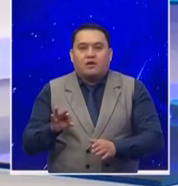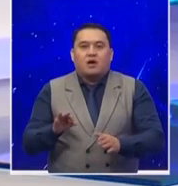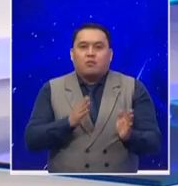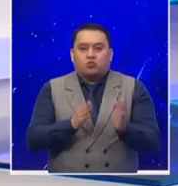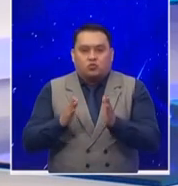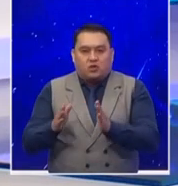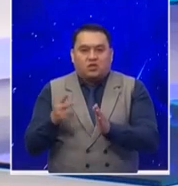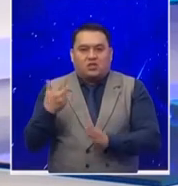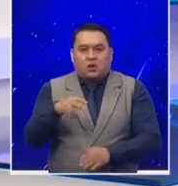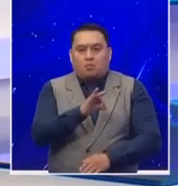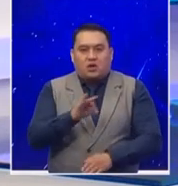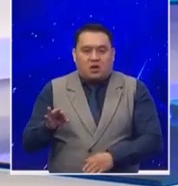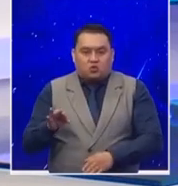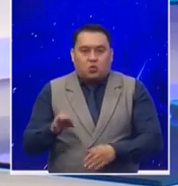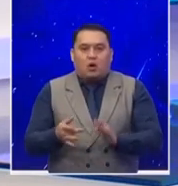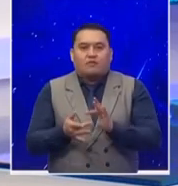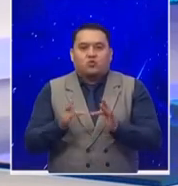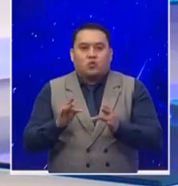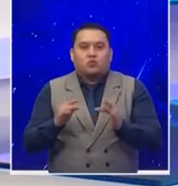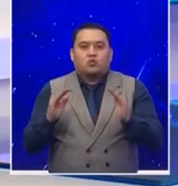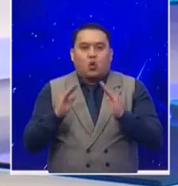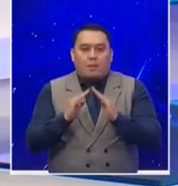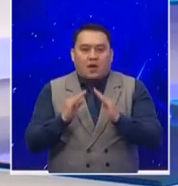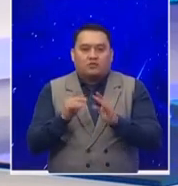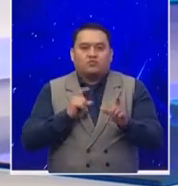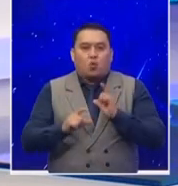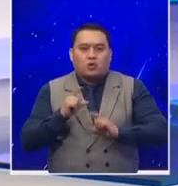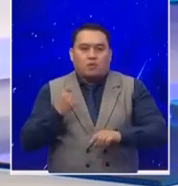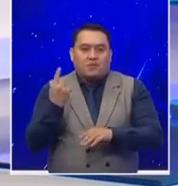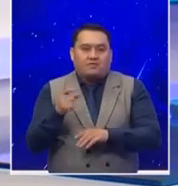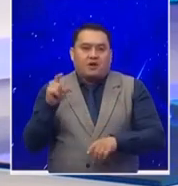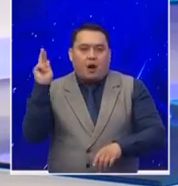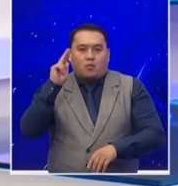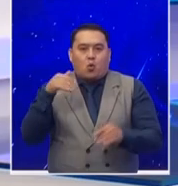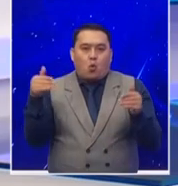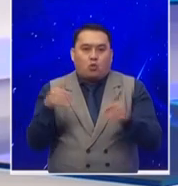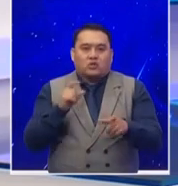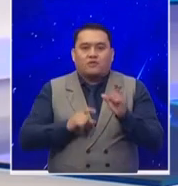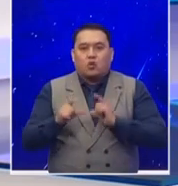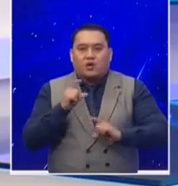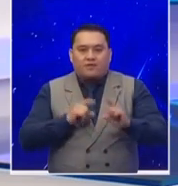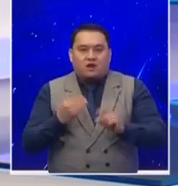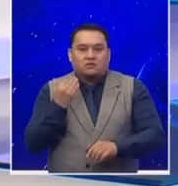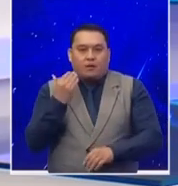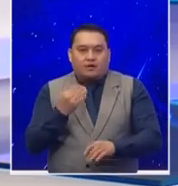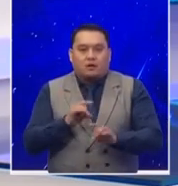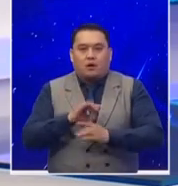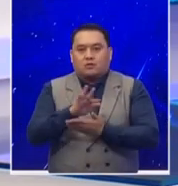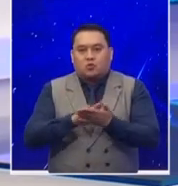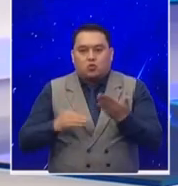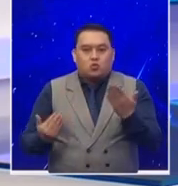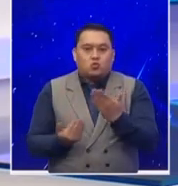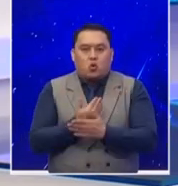штатном режиме, 30% дистанционно. Это касается и студентов первых курсов колледжей и университетов. Подробности о